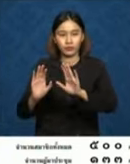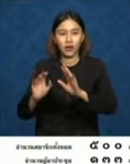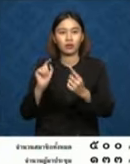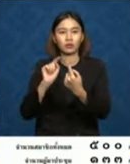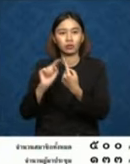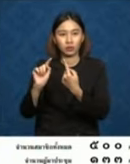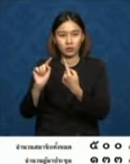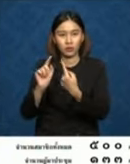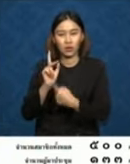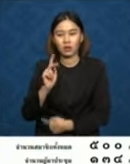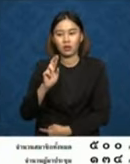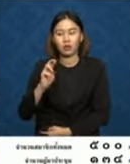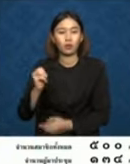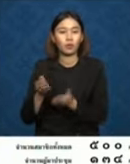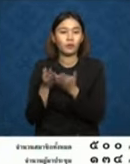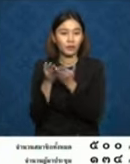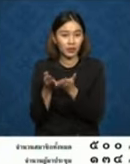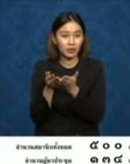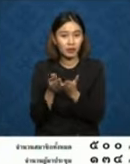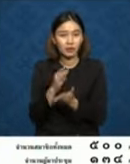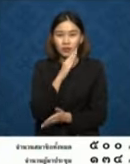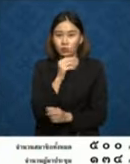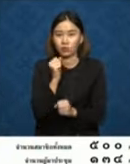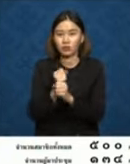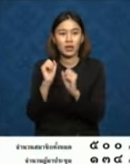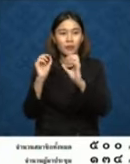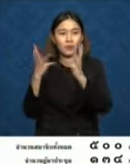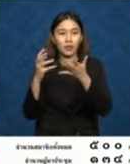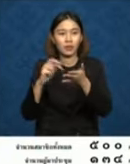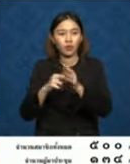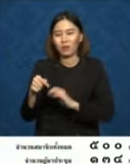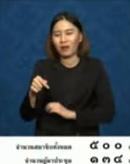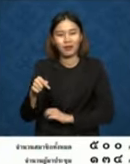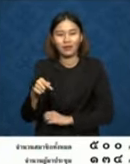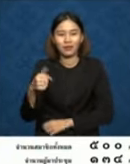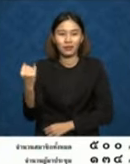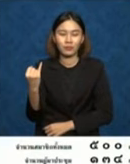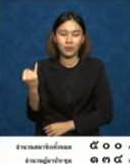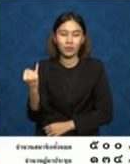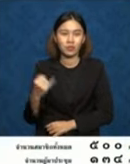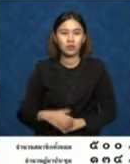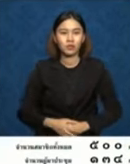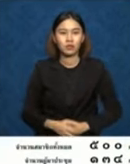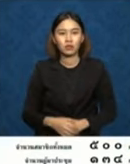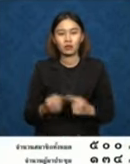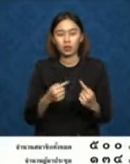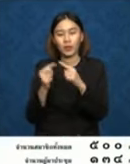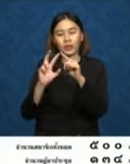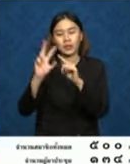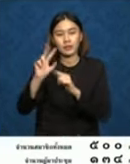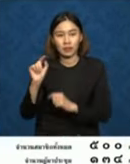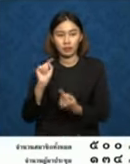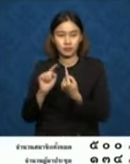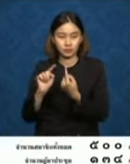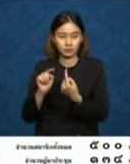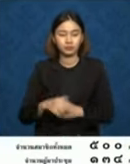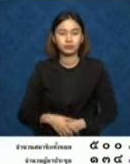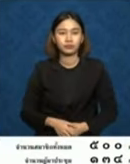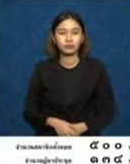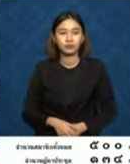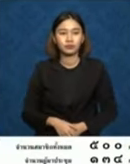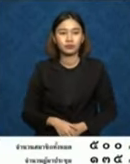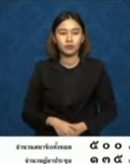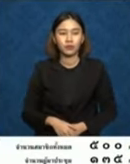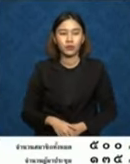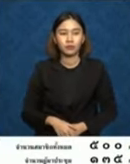างกรมเจ้าท่านะครับเพราะว่าถ้าเกิดท่านไม่ทำเนี่ยจะกลายเป็นไม่เข้าท่าแล้วนะครับโอเคครับงั้นข้อที่3นะครับก็เป็นเรื่องของ